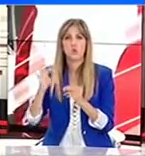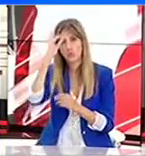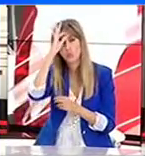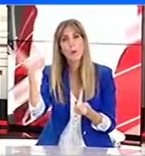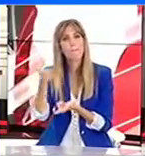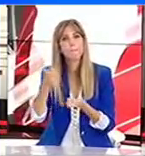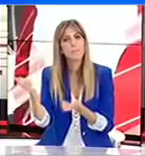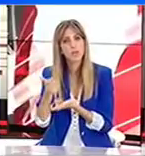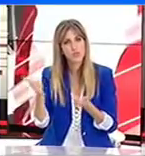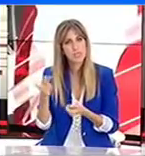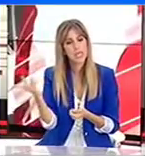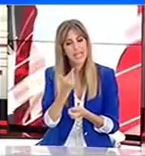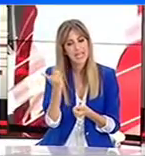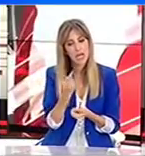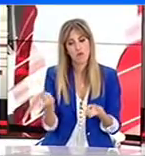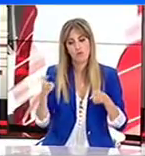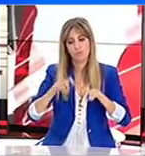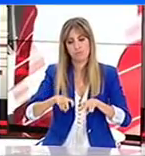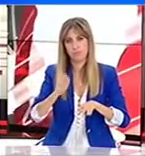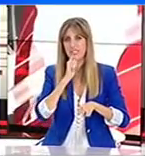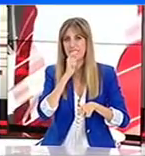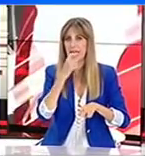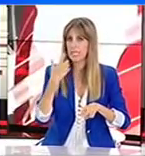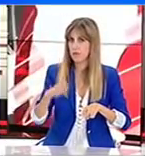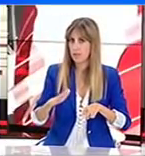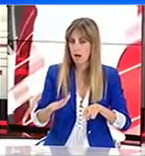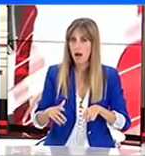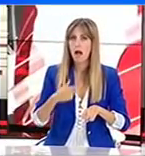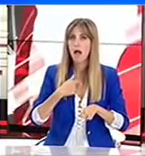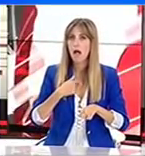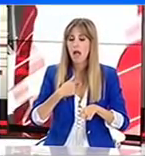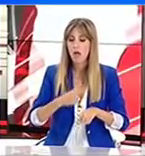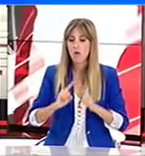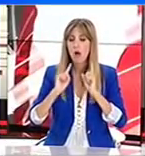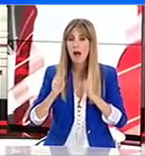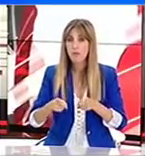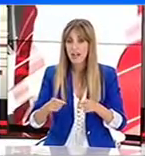Υπουργικό Συμβούλιο. Θέλω να σας πω ότι εκείνες τις μέρες ήμασταν όλοι συγκλονισμένοι.